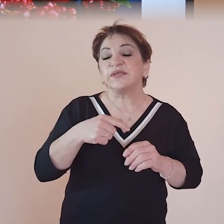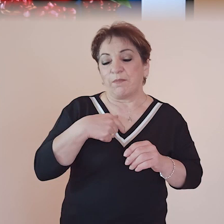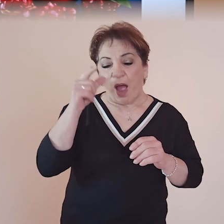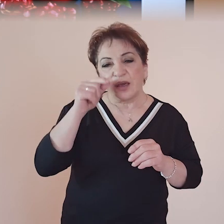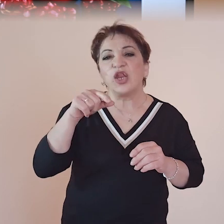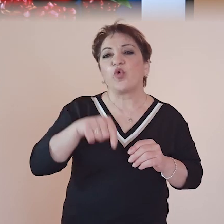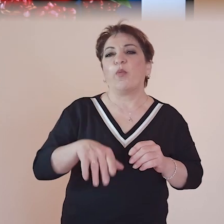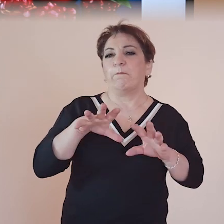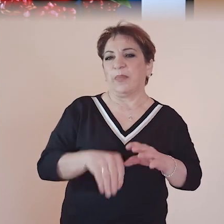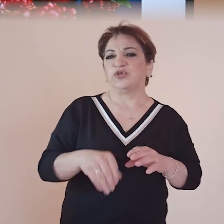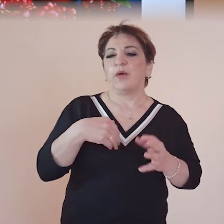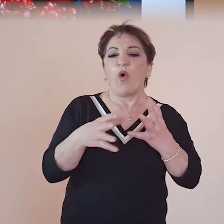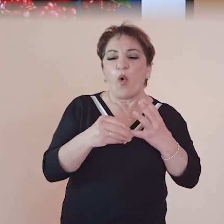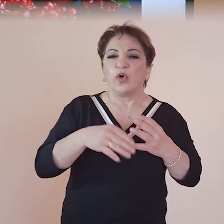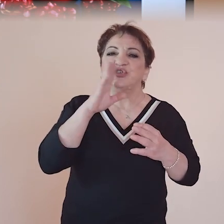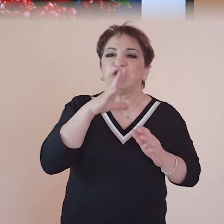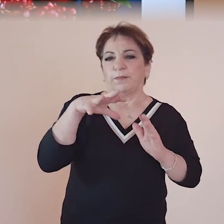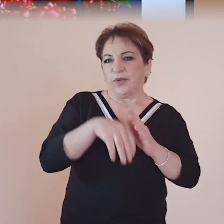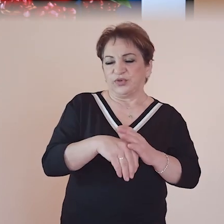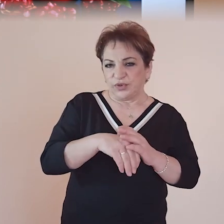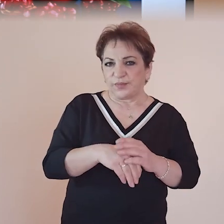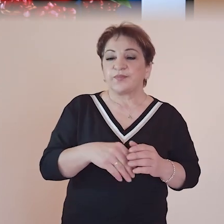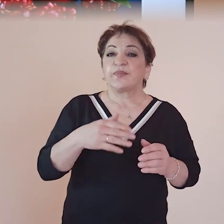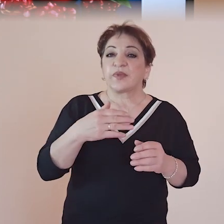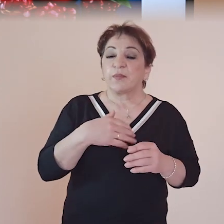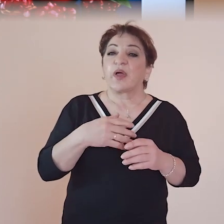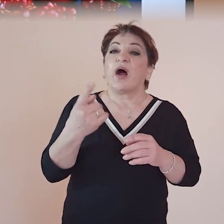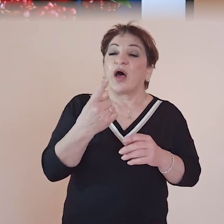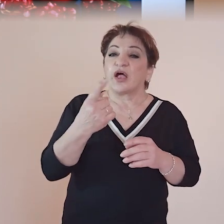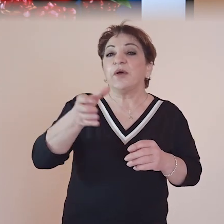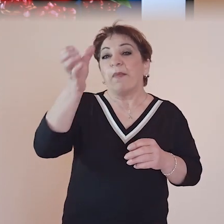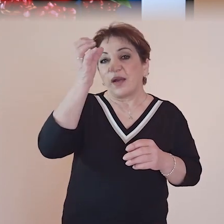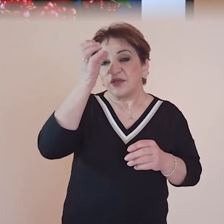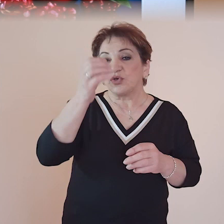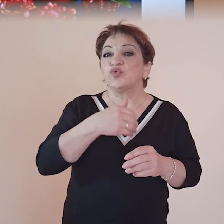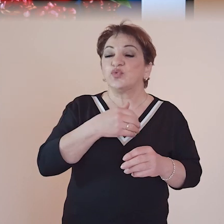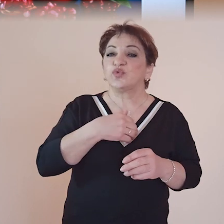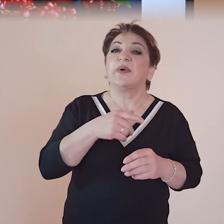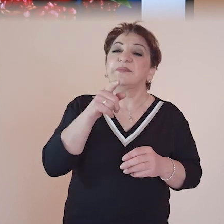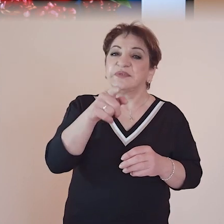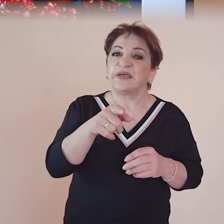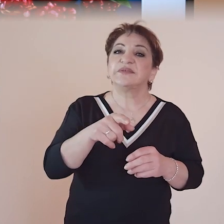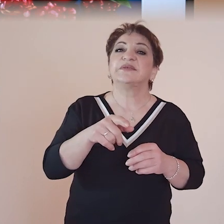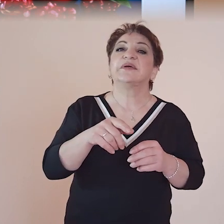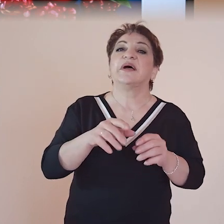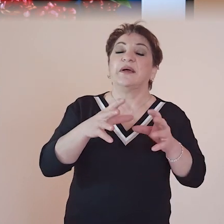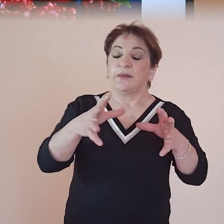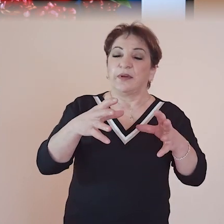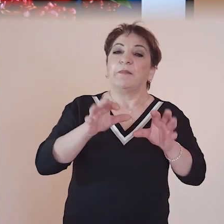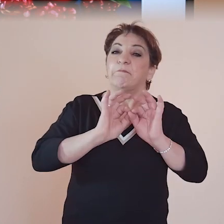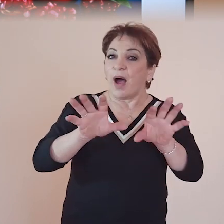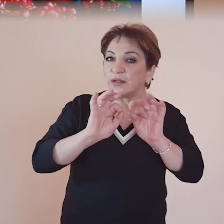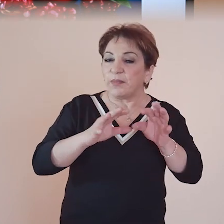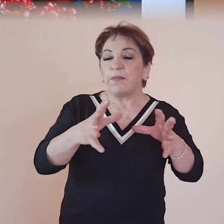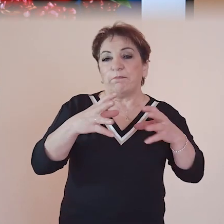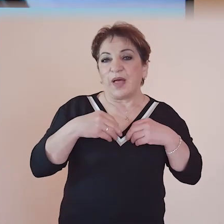հայրենիքում, իմ հողու ջրի մեջ։ Եվ առաջին բանաստեղծությունը, որ ուզում եմ մի ասին անդրադարնանք,